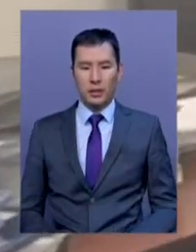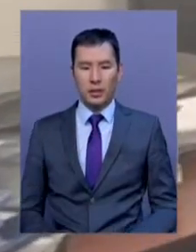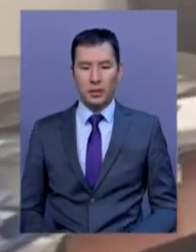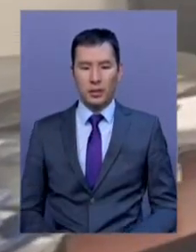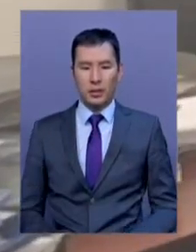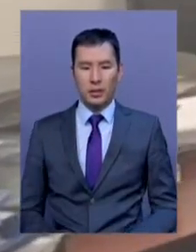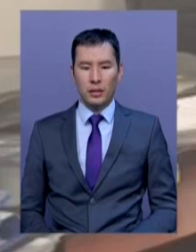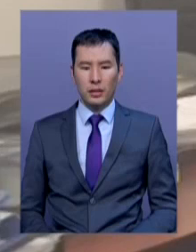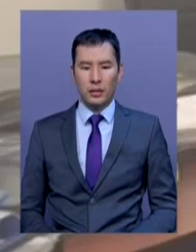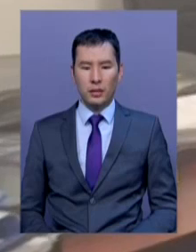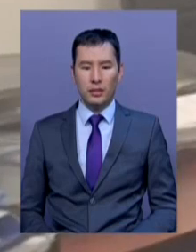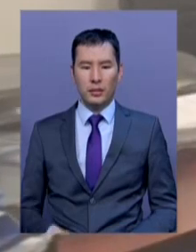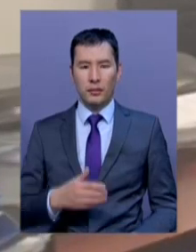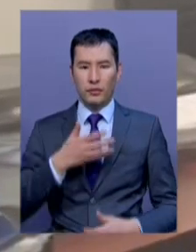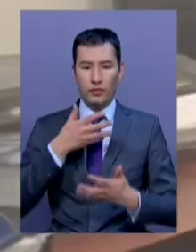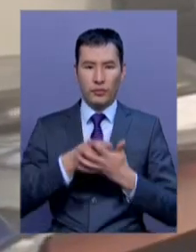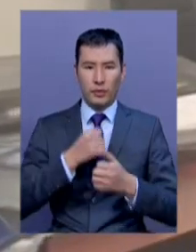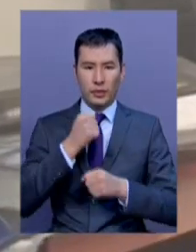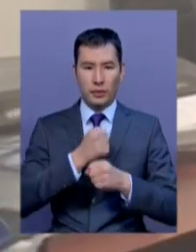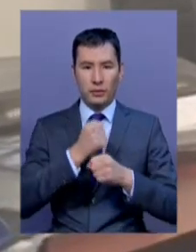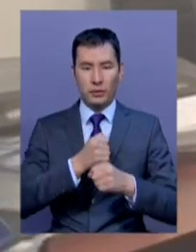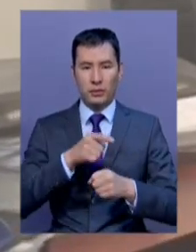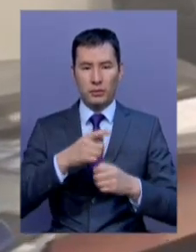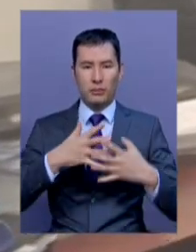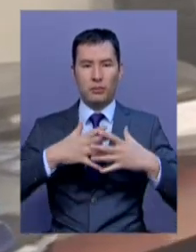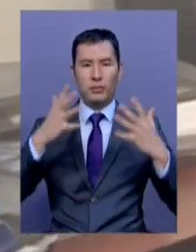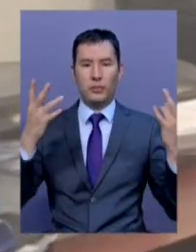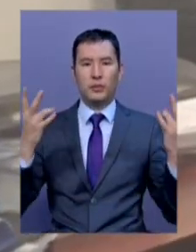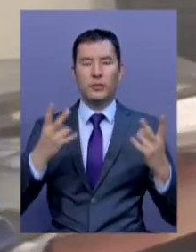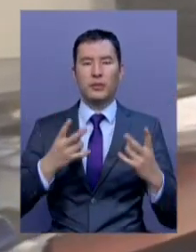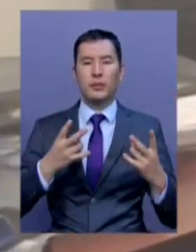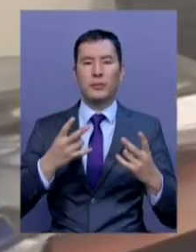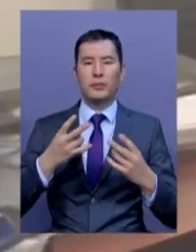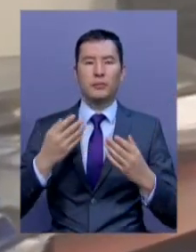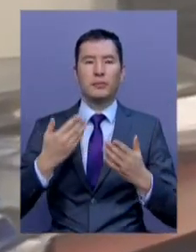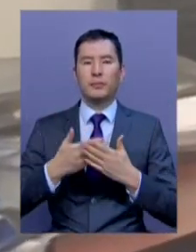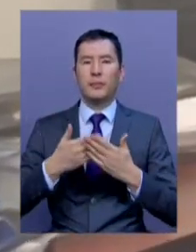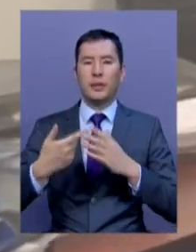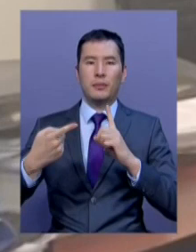оның өнімділігін көтеруіміз керек. Яғни, біріншіден,